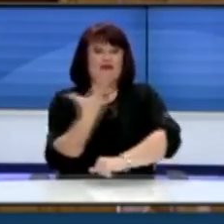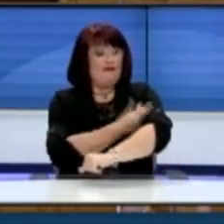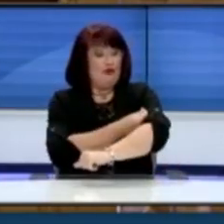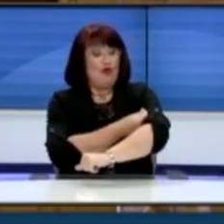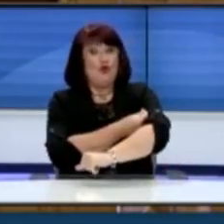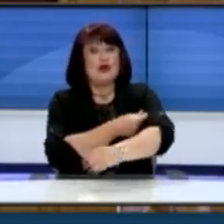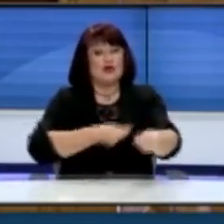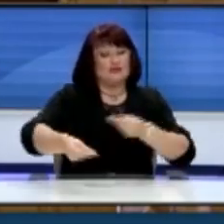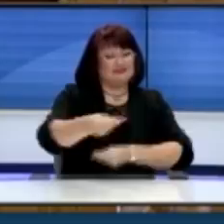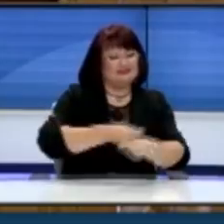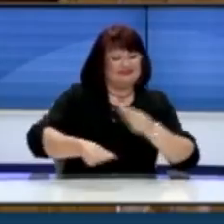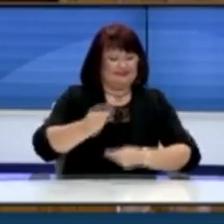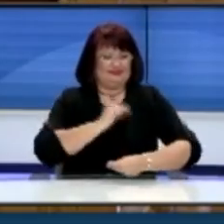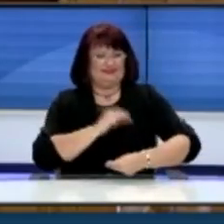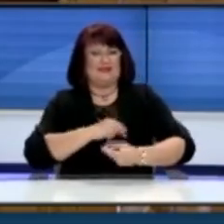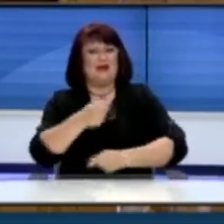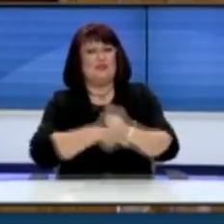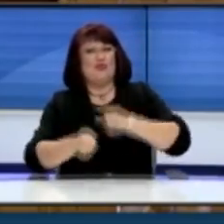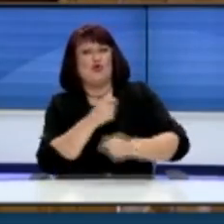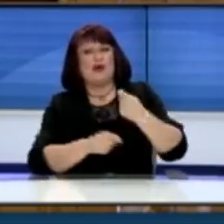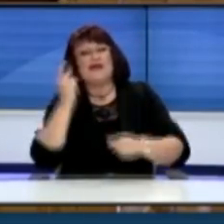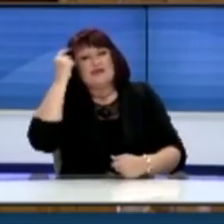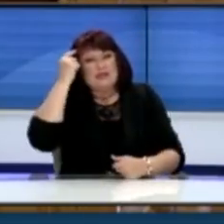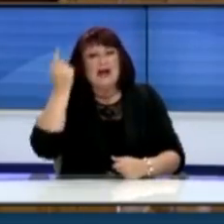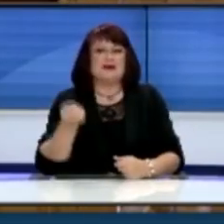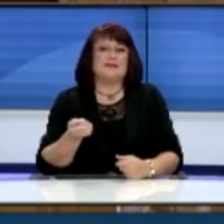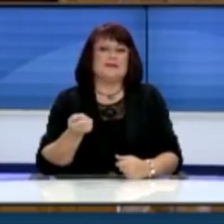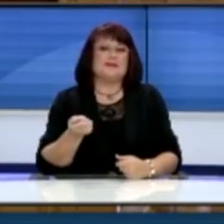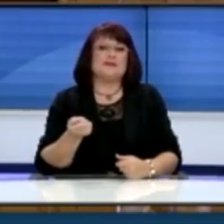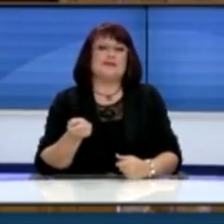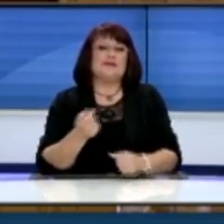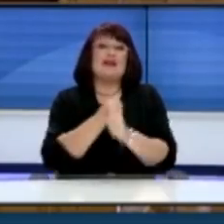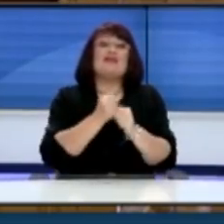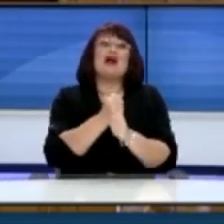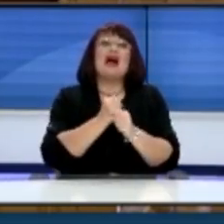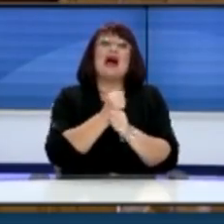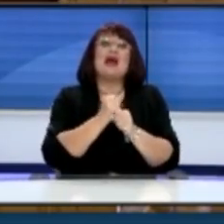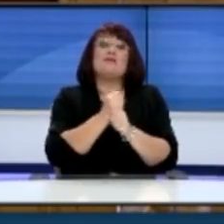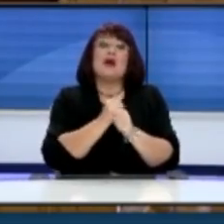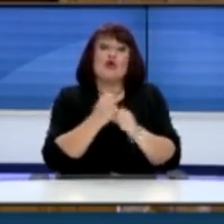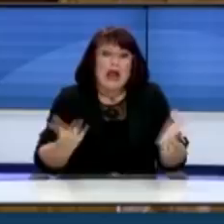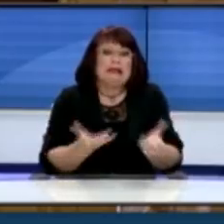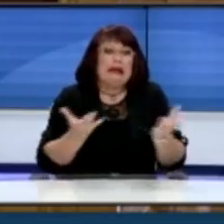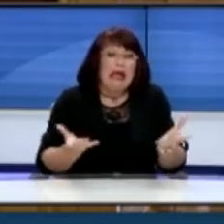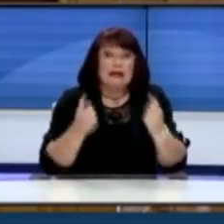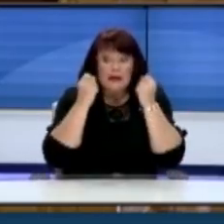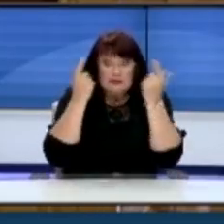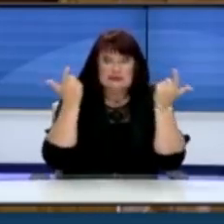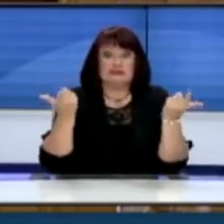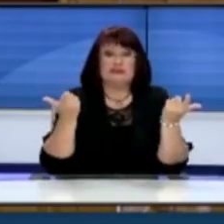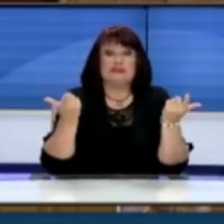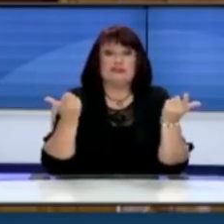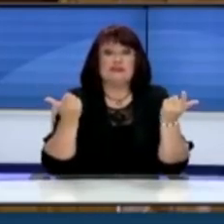μέσο συναλλαγής, σε μέσο εξαγοράς, την ανύπαρκτη φαρμακοεπαγρύπνηση. Η